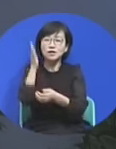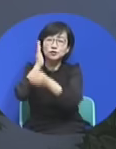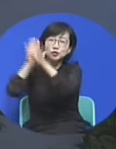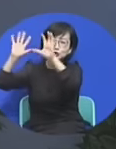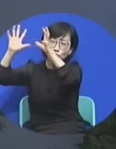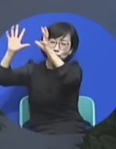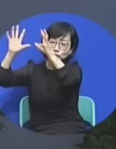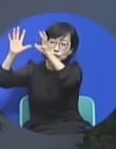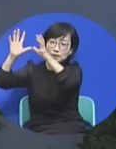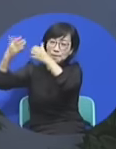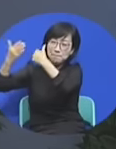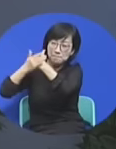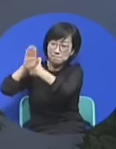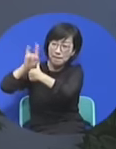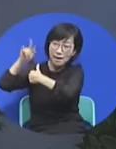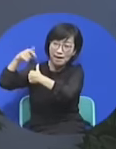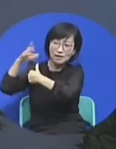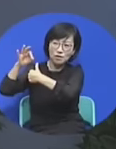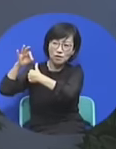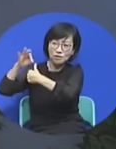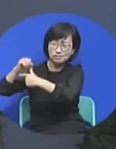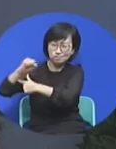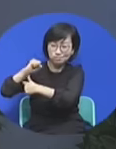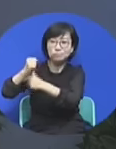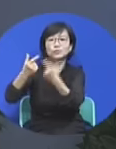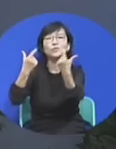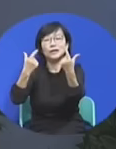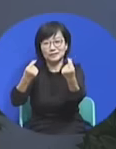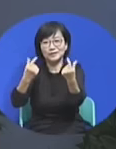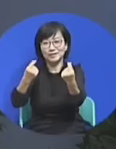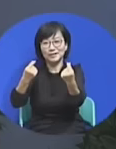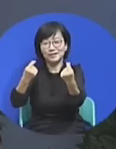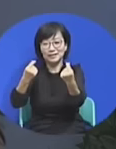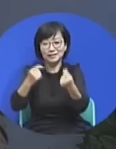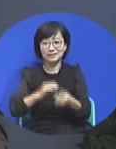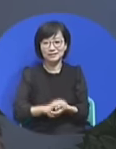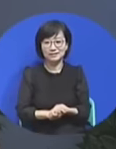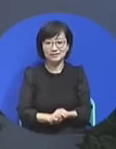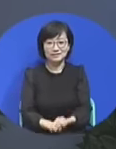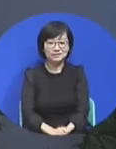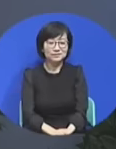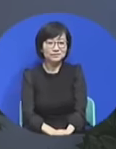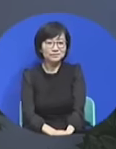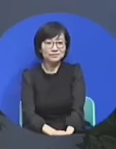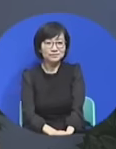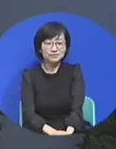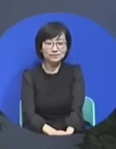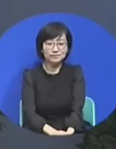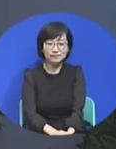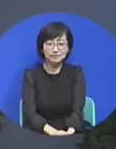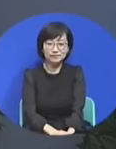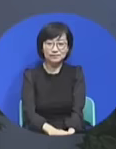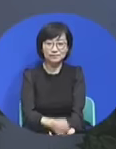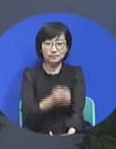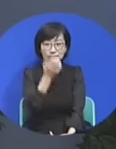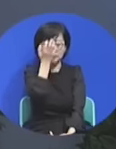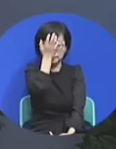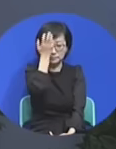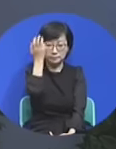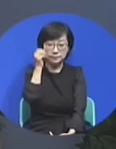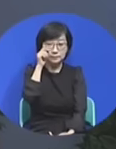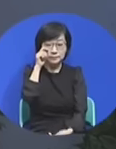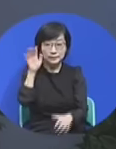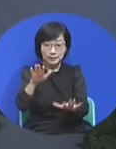배경입니다. That is the background of heaven. 이 축복을 우리가 받았다니까요. We have received this blessing. 자 그러면 우리 본론으로 들어가서 간단한 몇